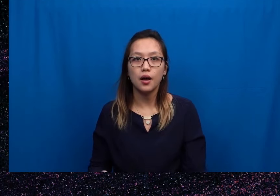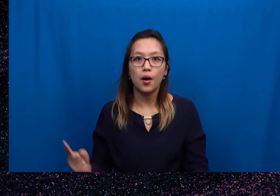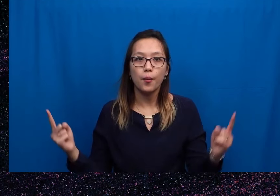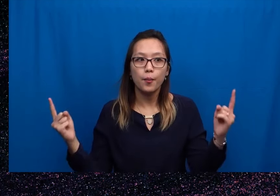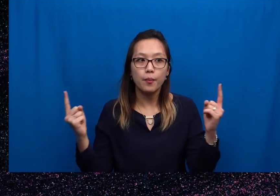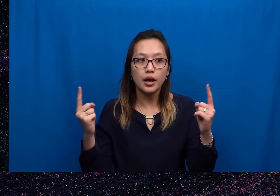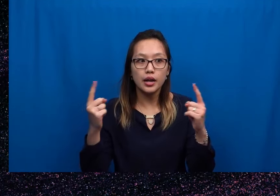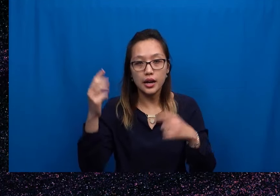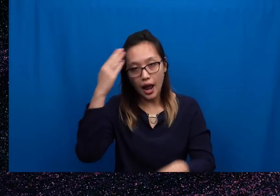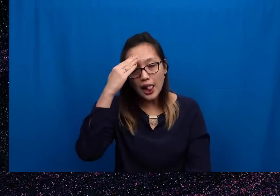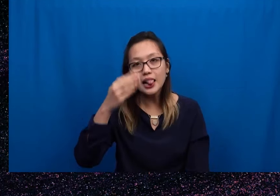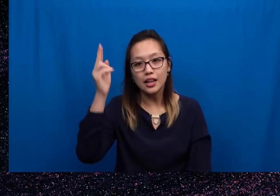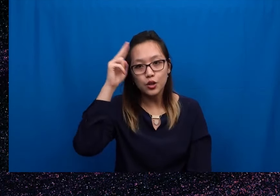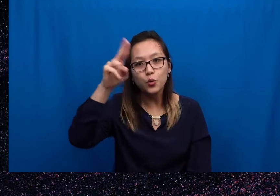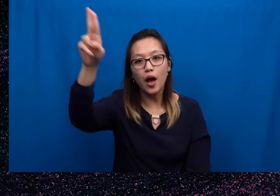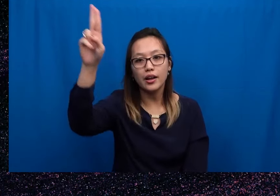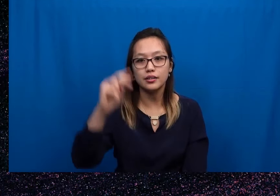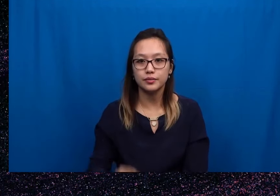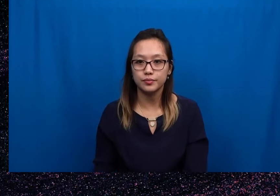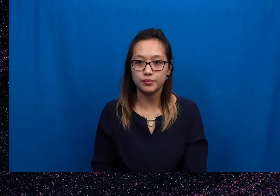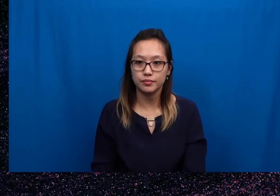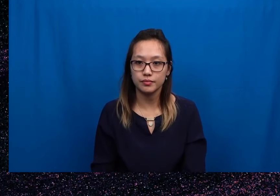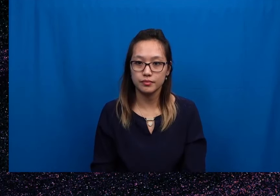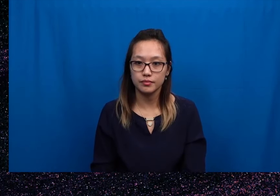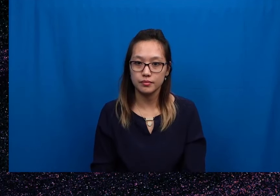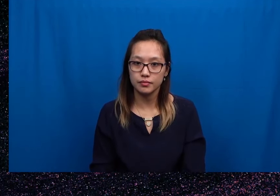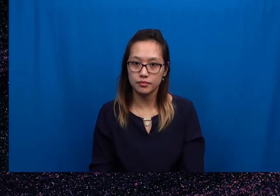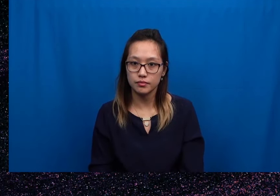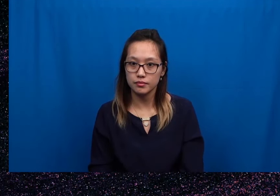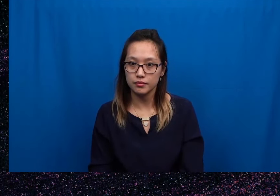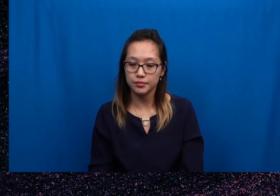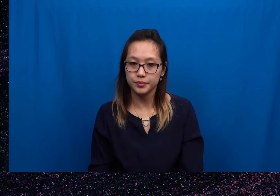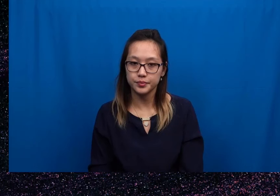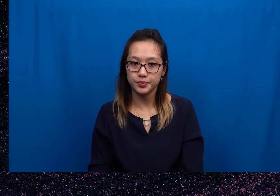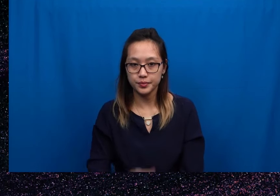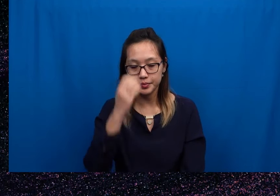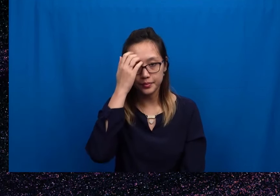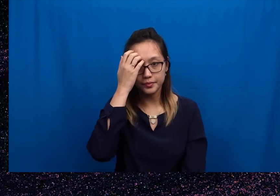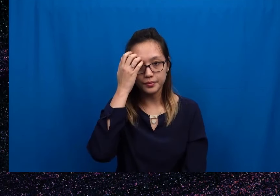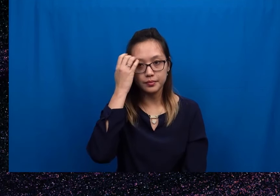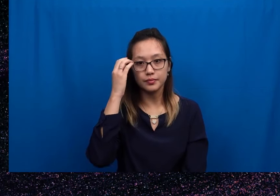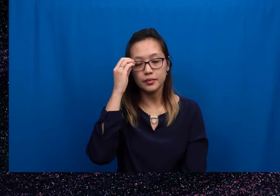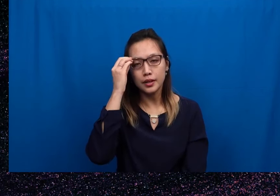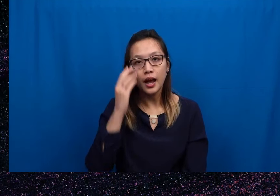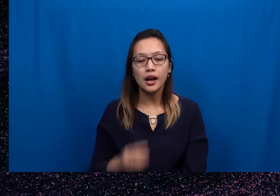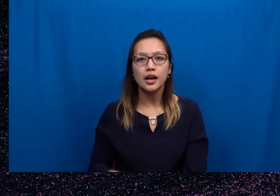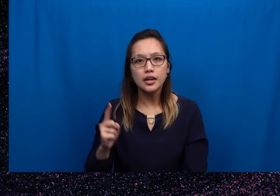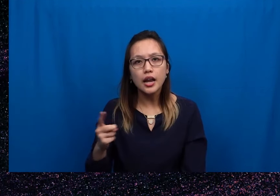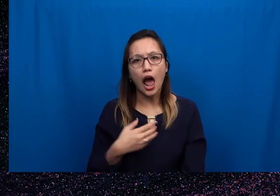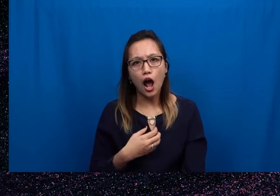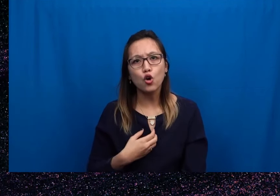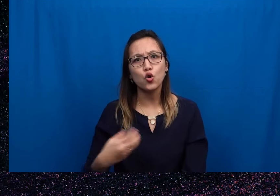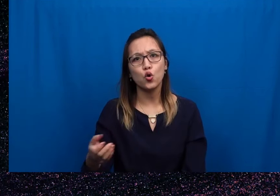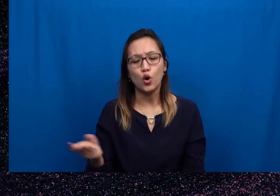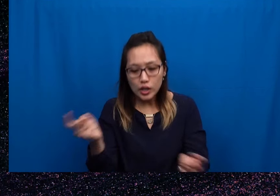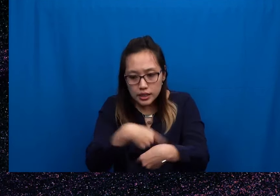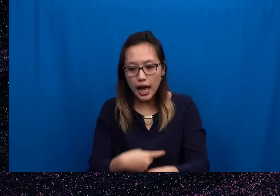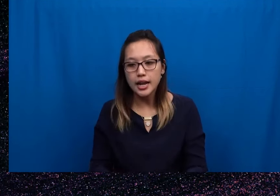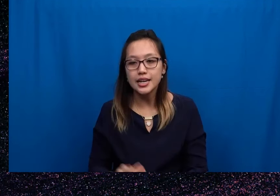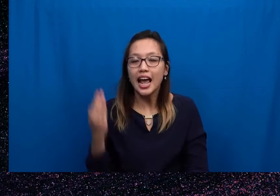kuasa kebangkitannya dan persekutuan di dalam penderitaannya, di mana aku menjadi serupa dengan Dia